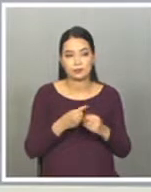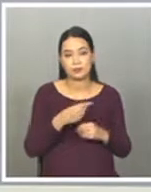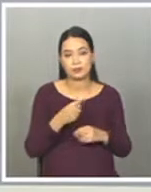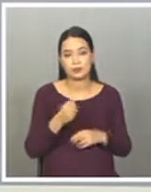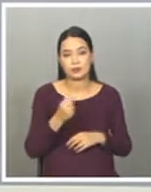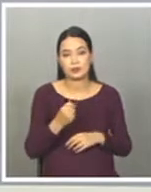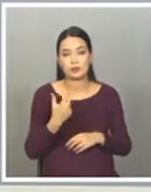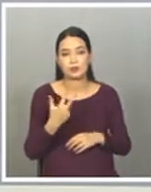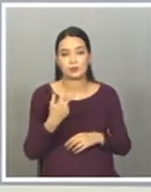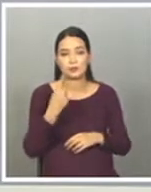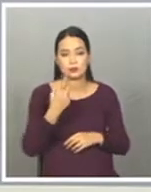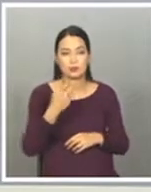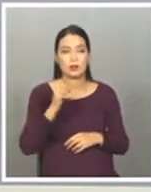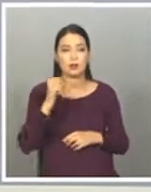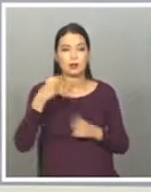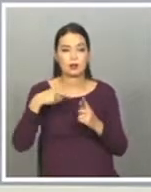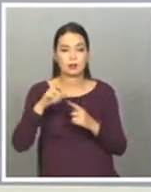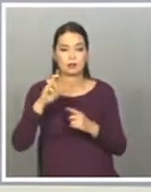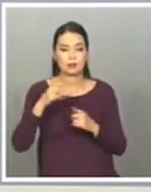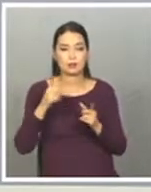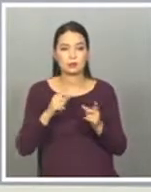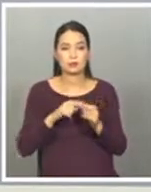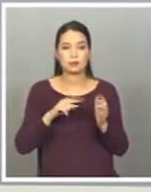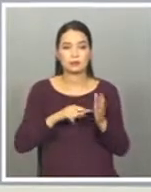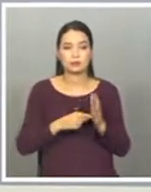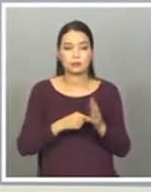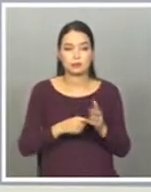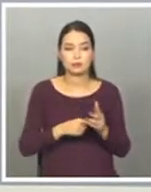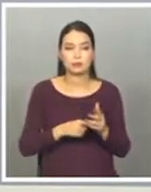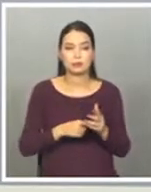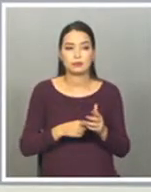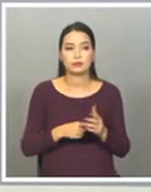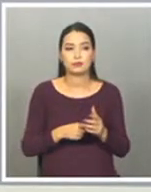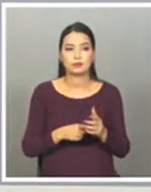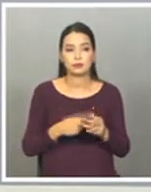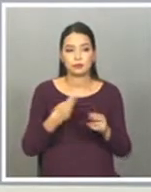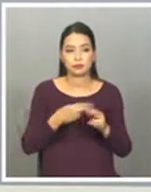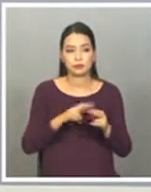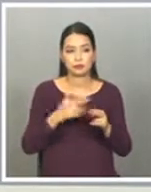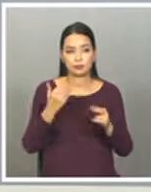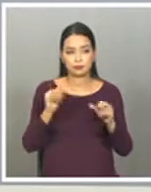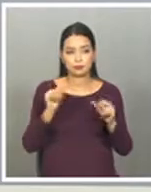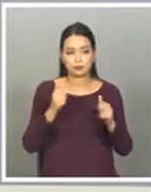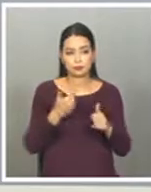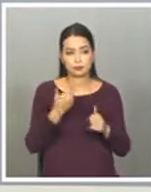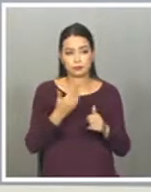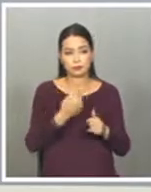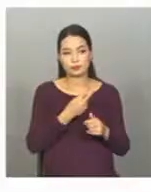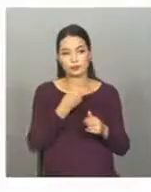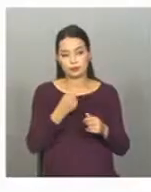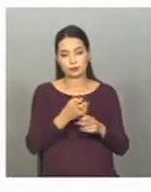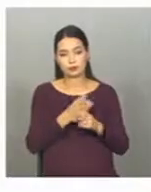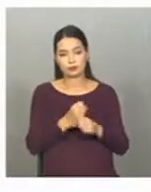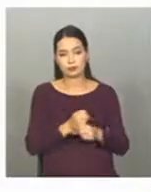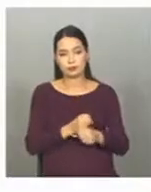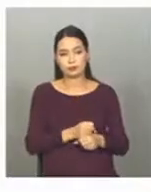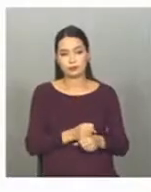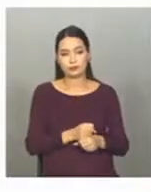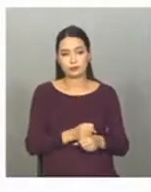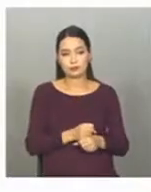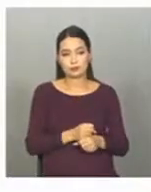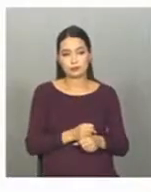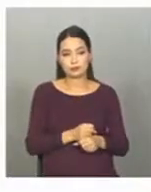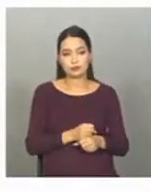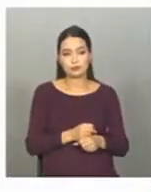б-ның көбейтіндісі, яғни а-ның 3-тен 1 дәрісі қосылған б квадрат, яғни 1-дің квадраты 1. Енді мына